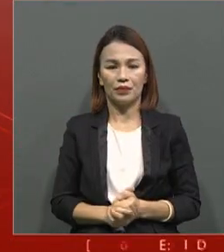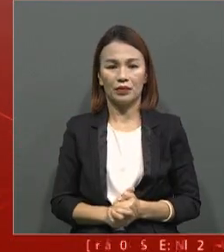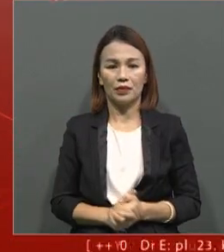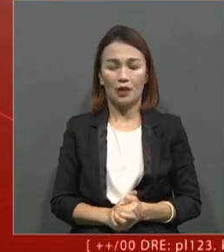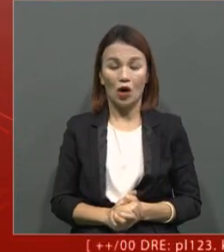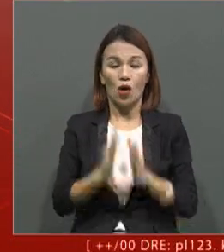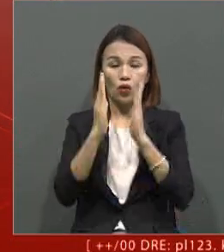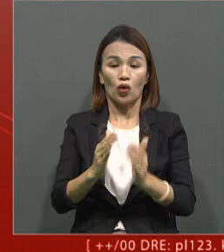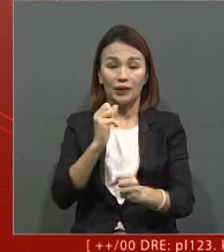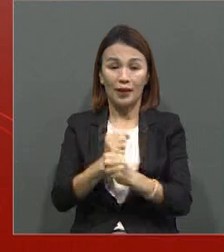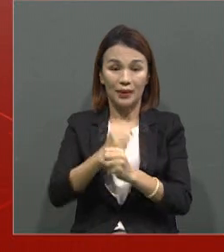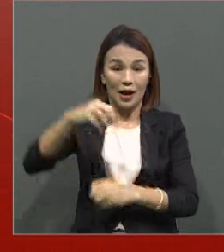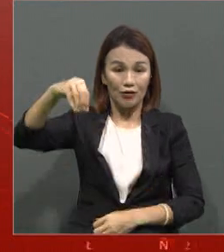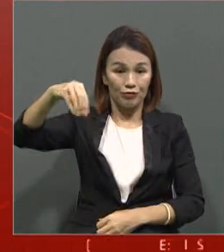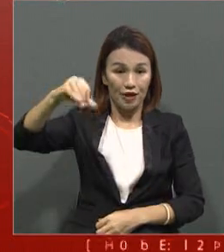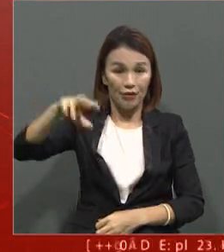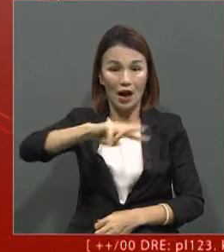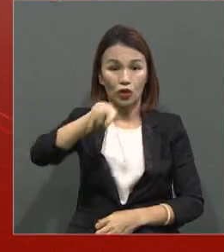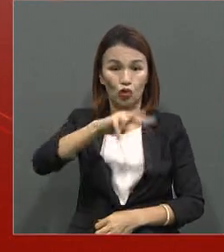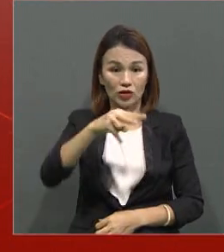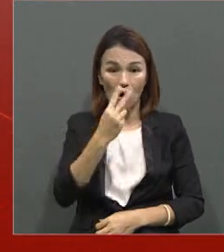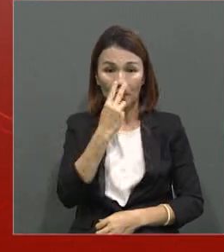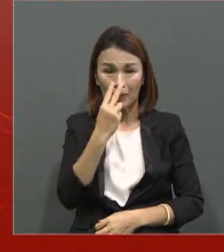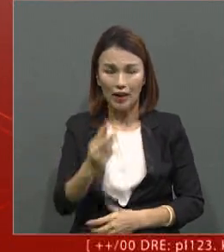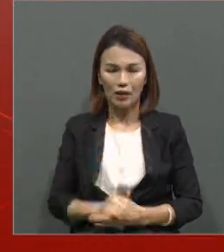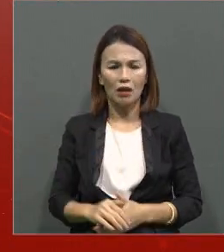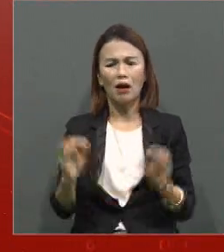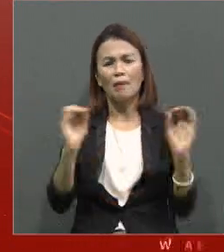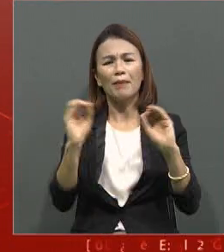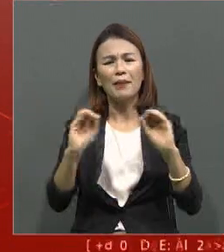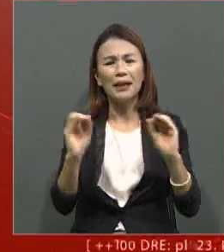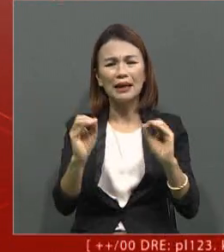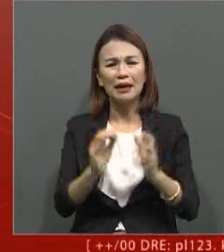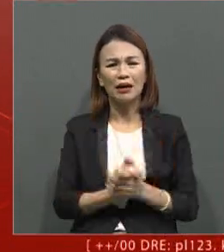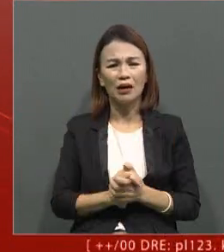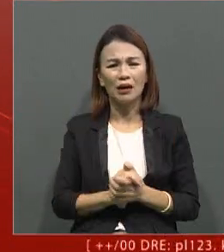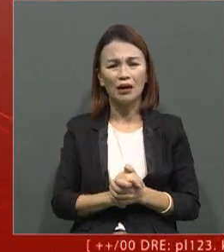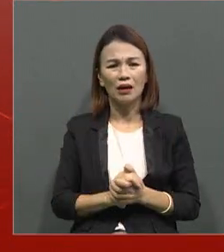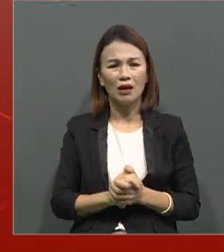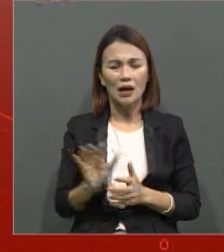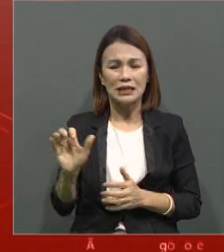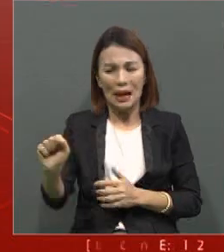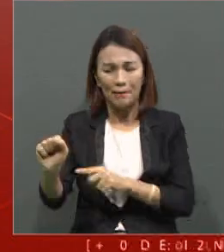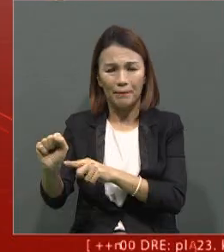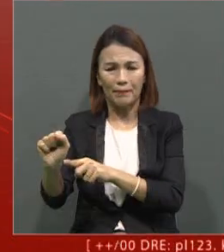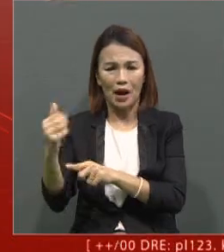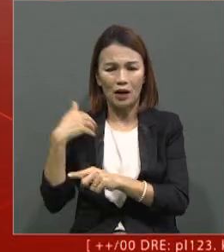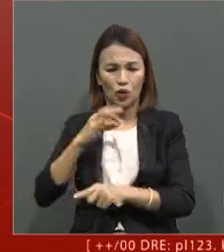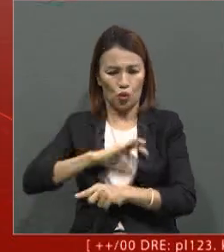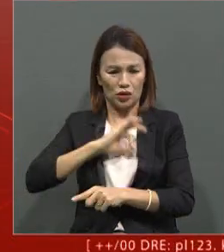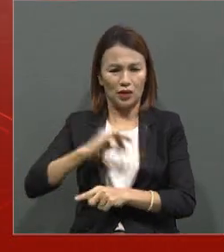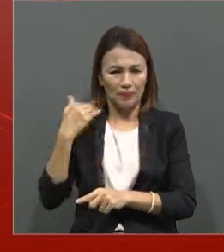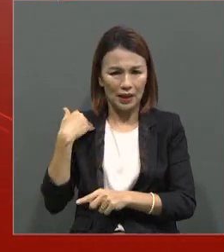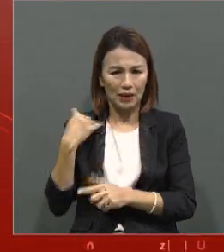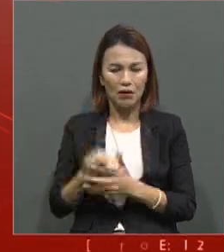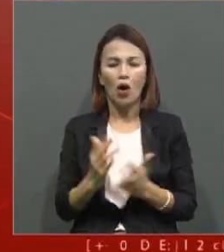ใช่มั้ยมาตรวจสอบแล้วปรากฏว่าค่าไฟที่มันรั่วเนี่ยมันไม่มีอ่ะมันเป็นศูนย์อ่ะเออแต่ชาวบ้านเค้าก็โดนกันเยอะจนต้องติดป้ายเลยนะเจ้าหน้าที่ก็เลยบอก